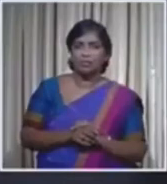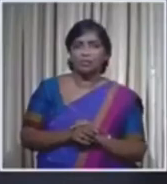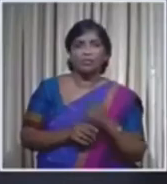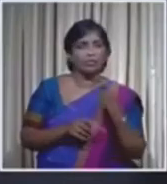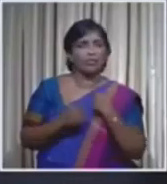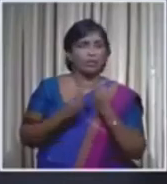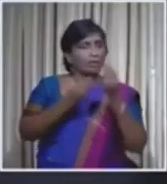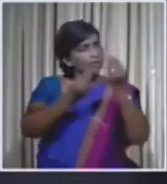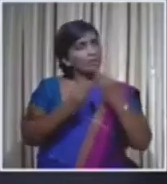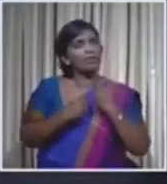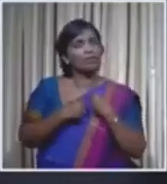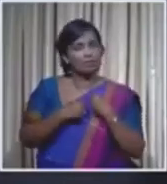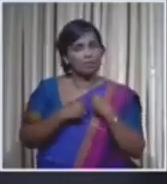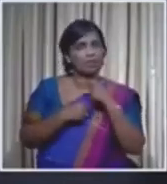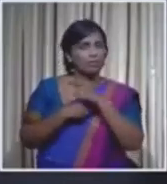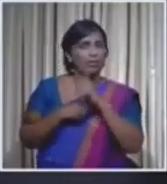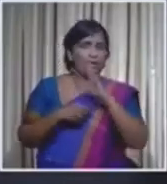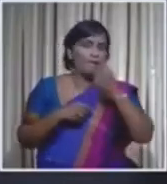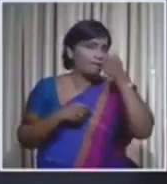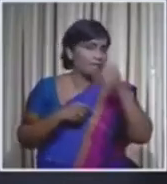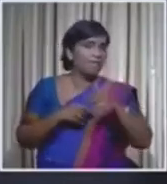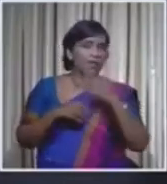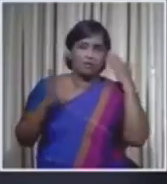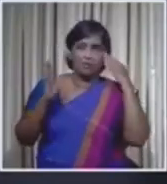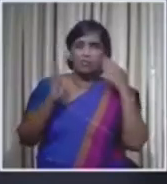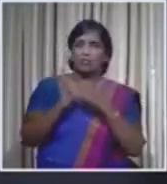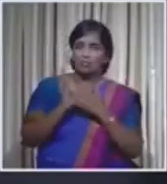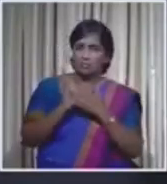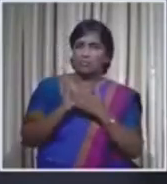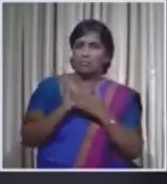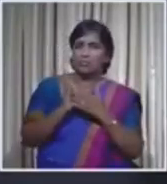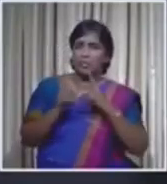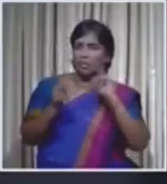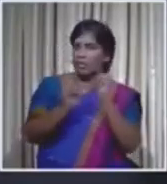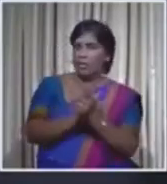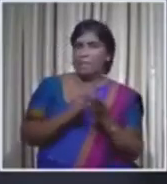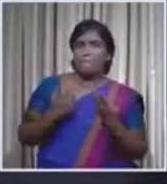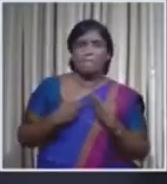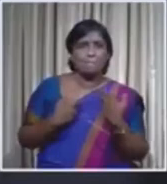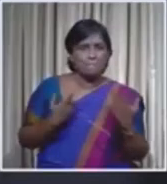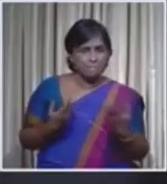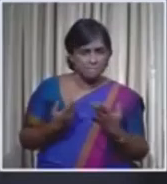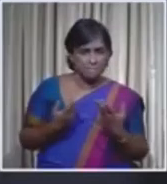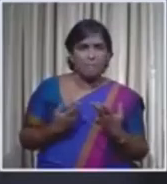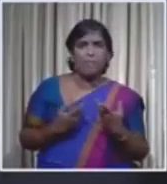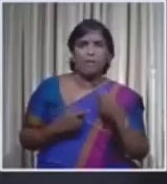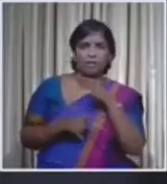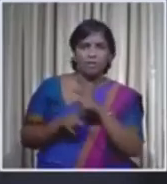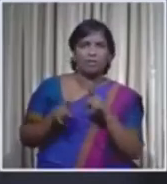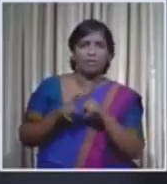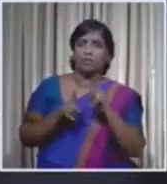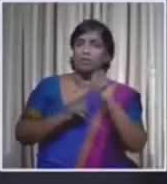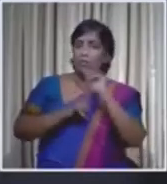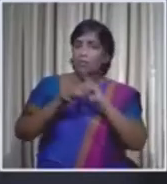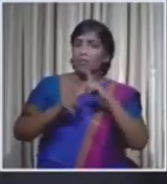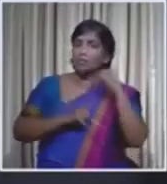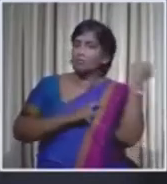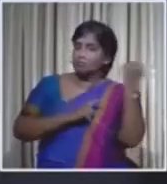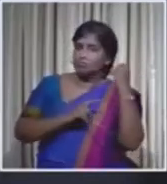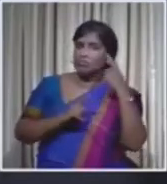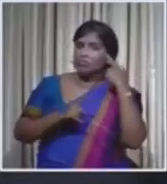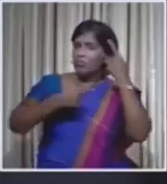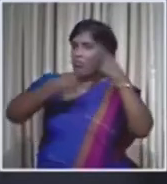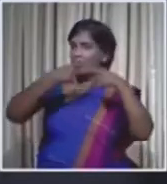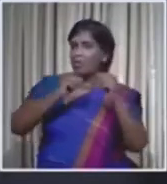අපිට ලැබලා දෙන්න මොකද මෙතන වැදගත් කාරණයක් මේක හංගන්න බෑ අපිට තියෙනවා මේ සභාවේ කතා කරන්න ගන්න